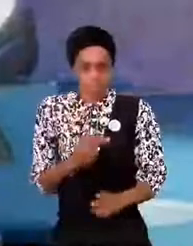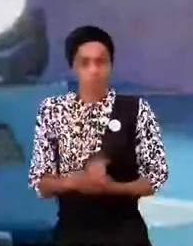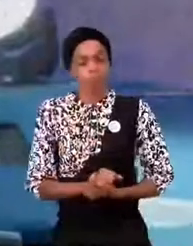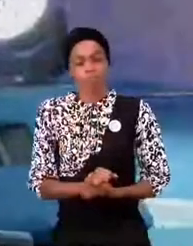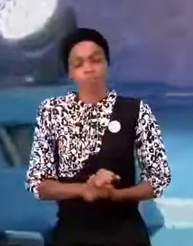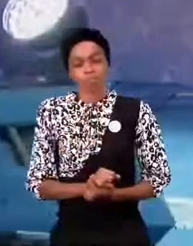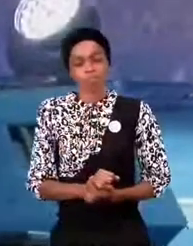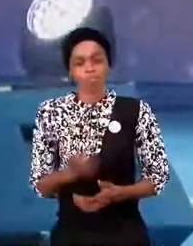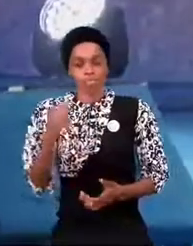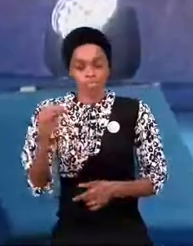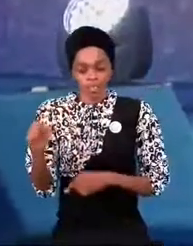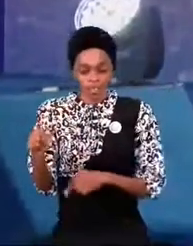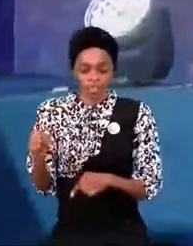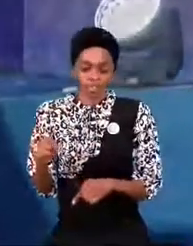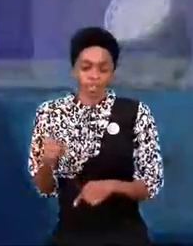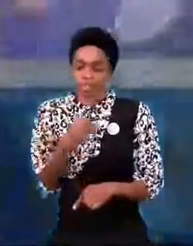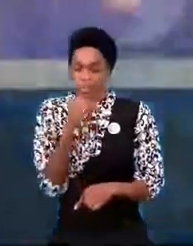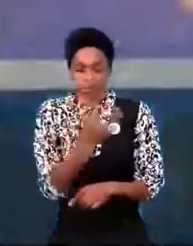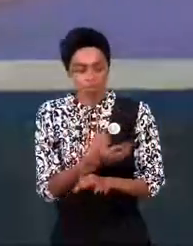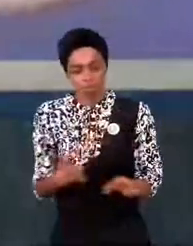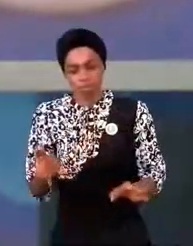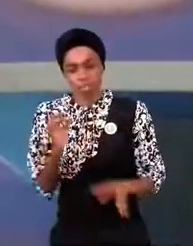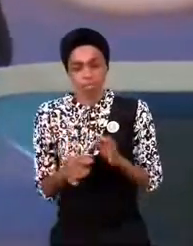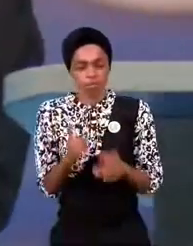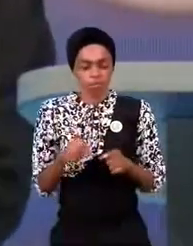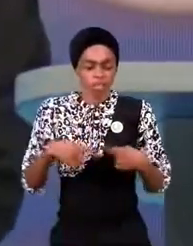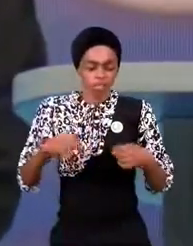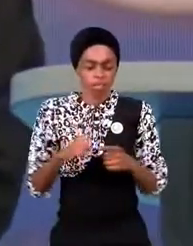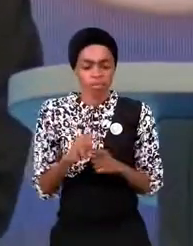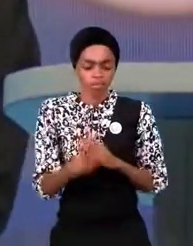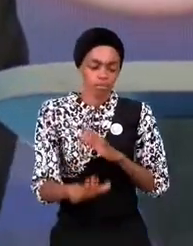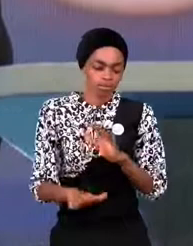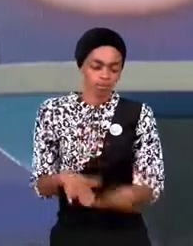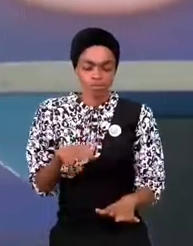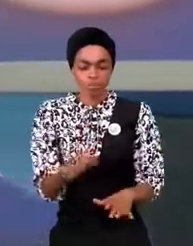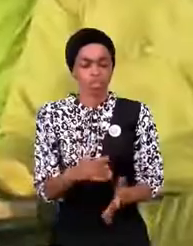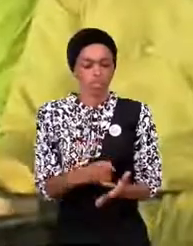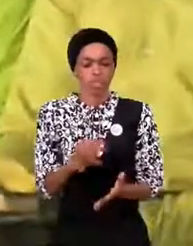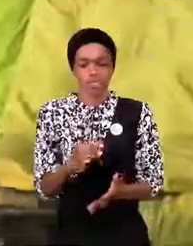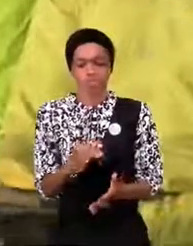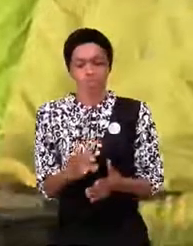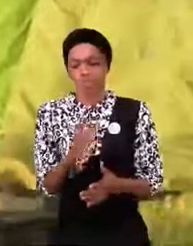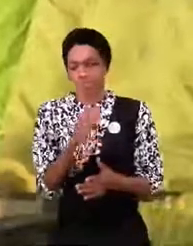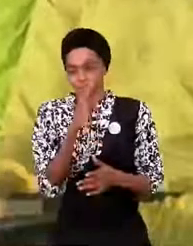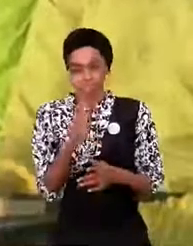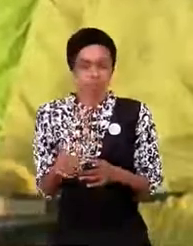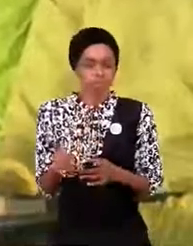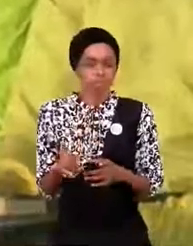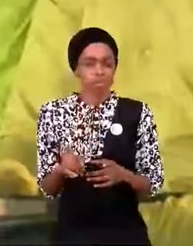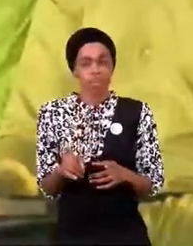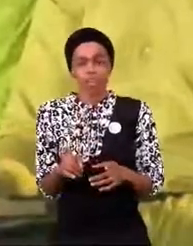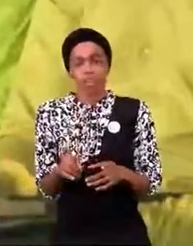pas libres. Quand tu essaies de marcher, ils se cognent les pieds. Mais la liberté est venue pour tes